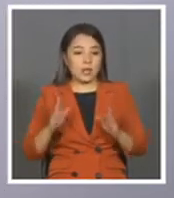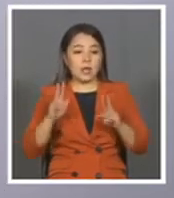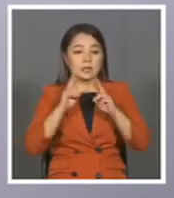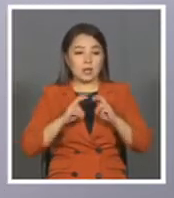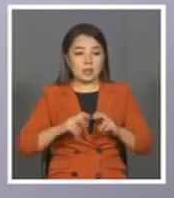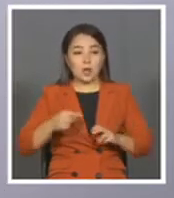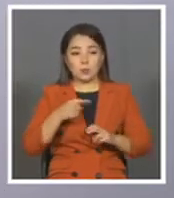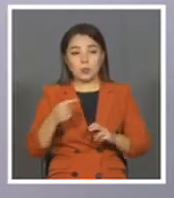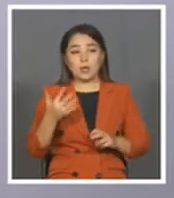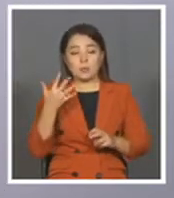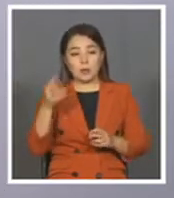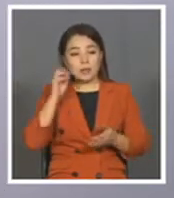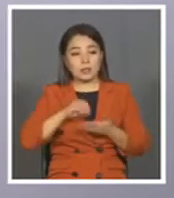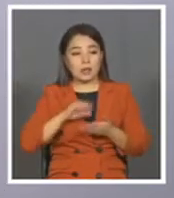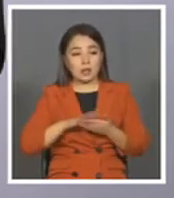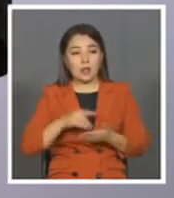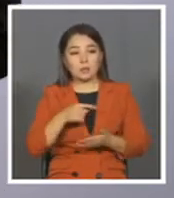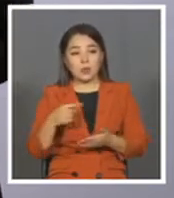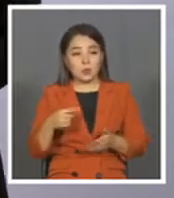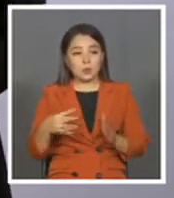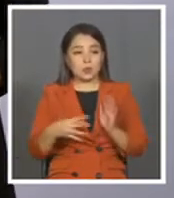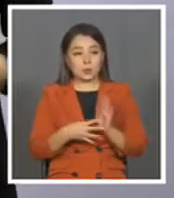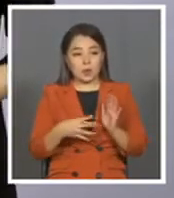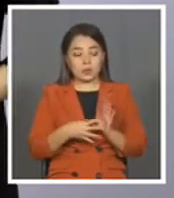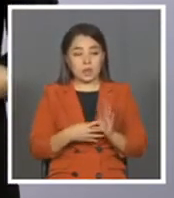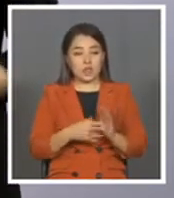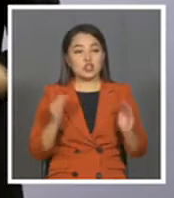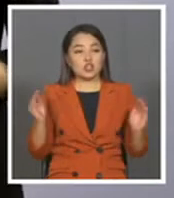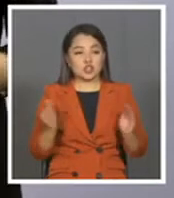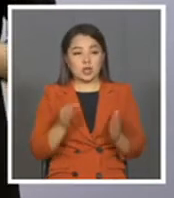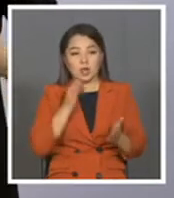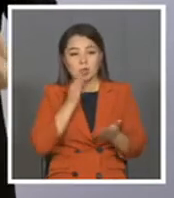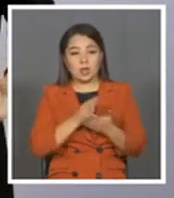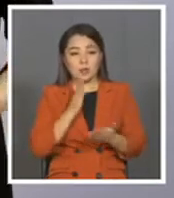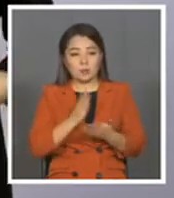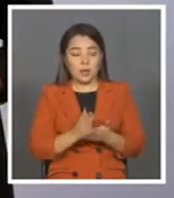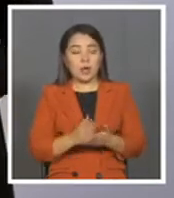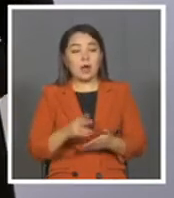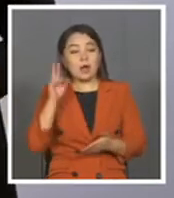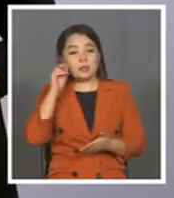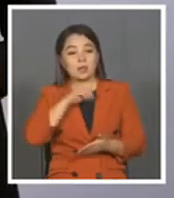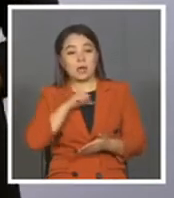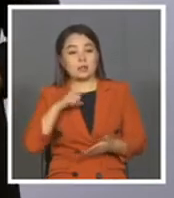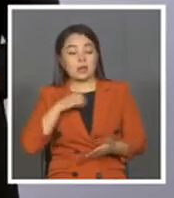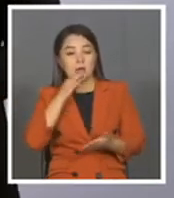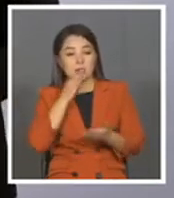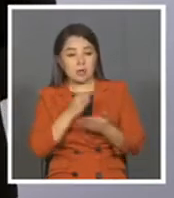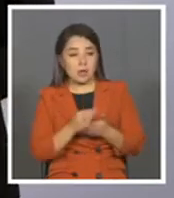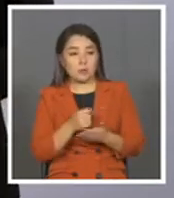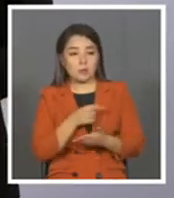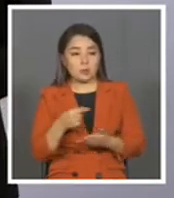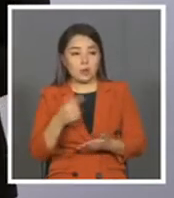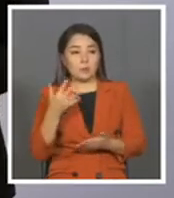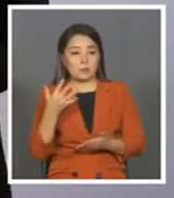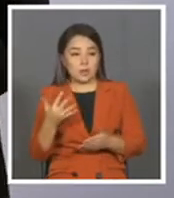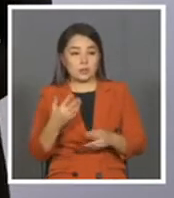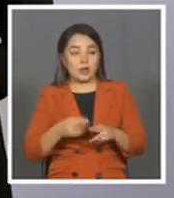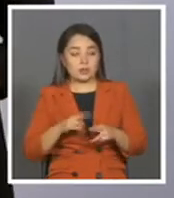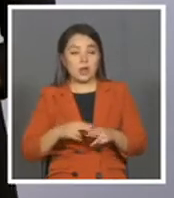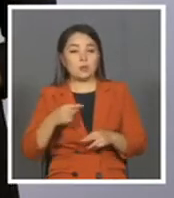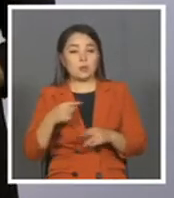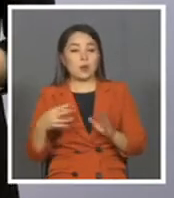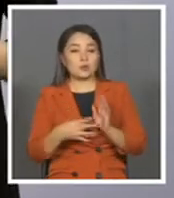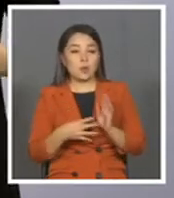минус 5-тің модулі минус 9-дың модулінен кіші екен. Ал санның өзі, яғни минус 5, ол минус 9-дан